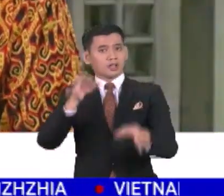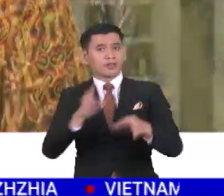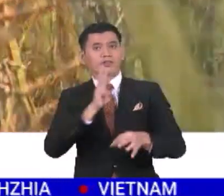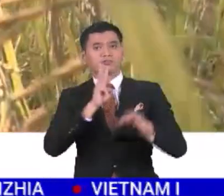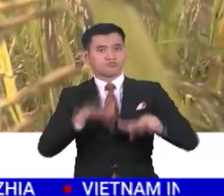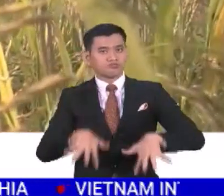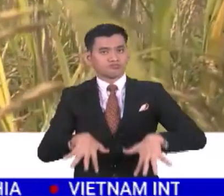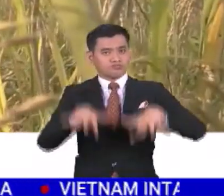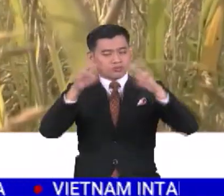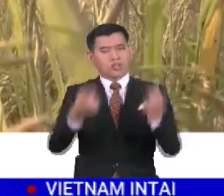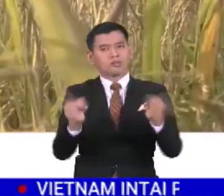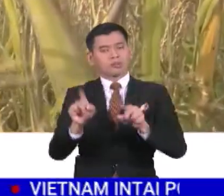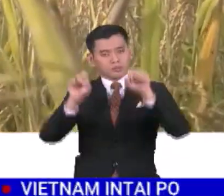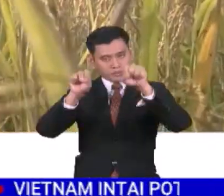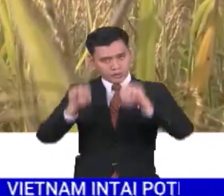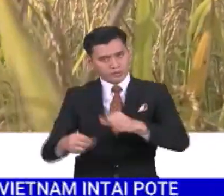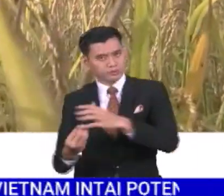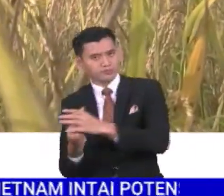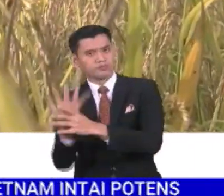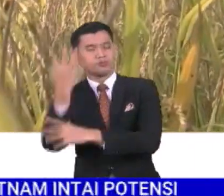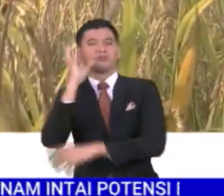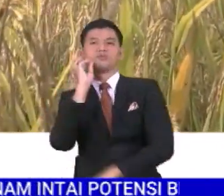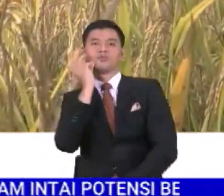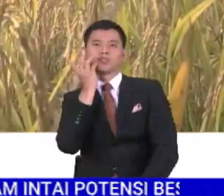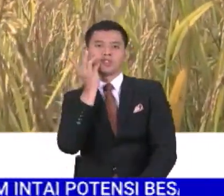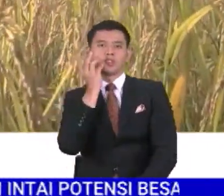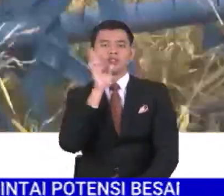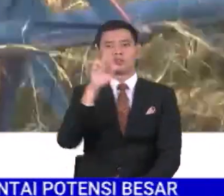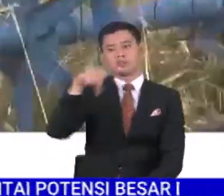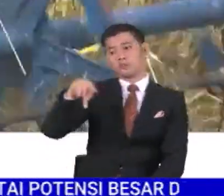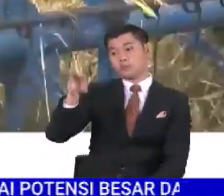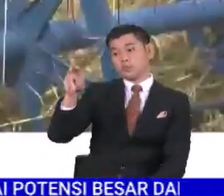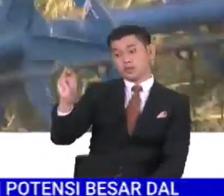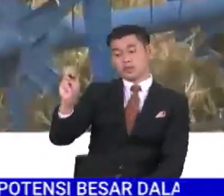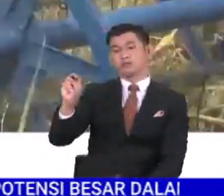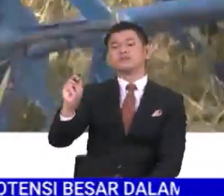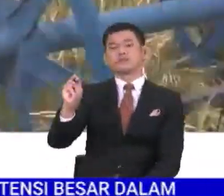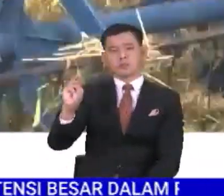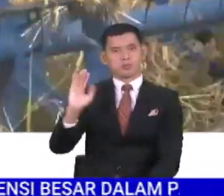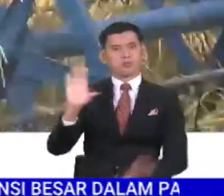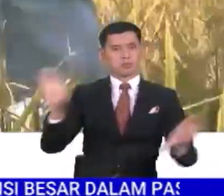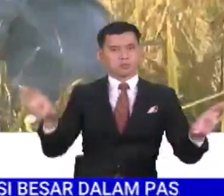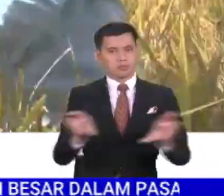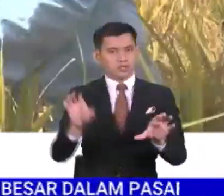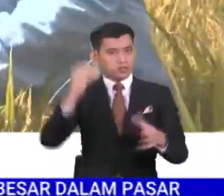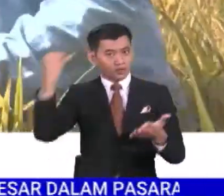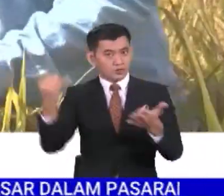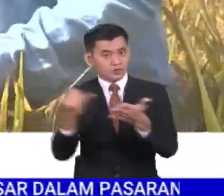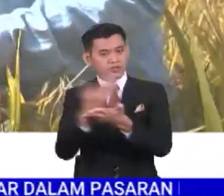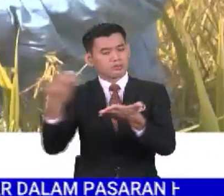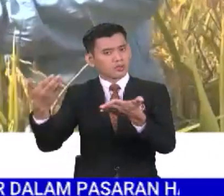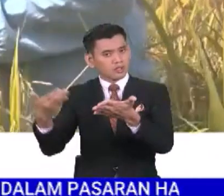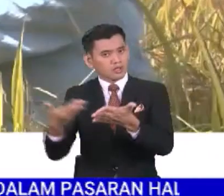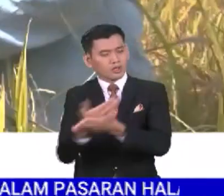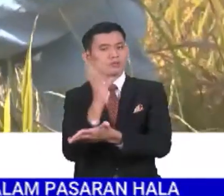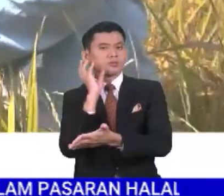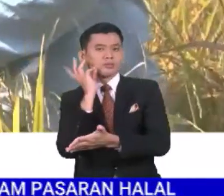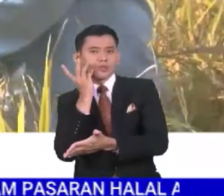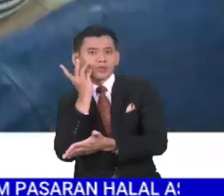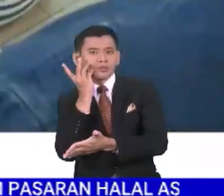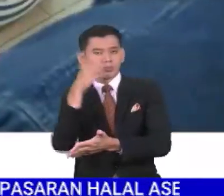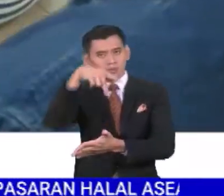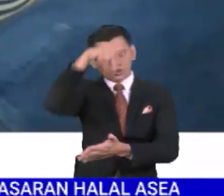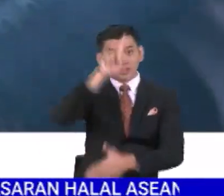ini. Universiti Putra Malaysia tidak ketinggalan menghasilkan variasi benih padi Putra 1 dan Putra